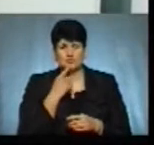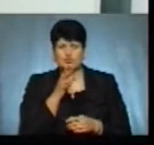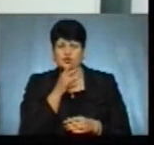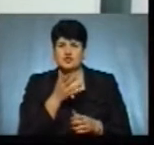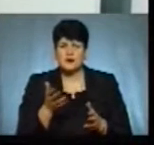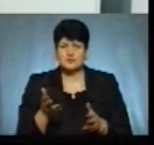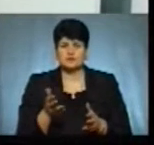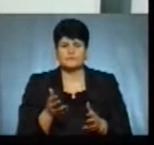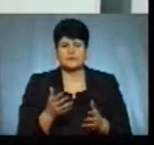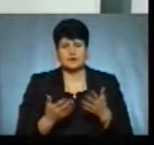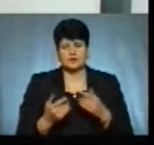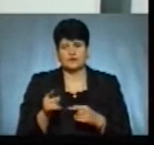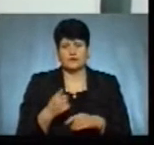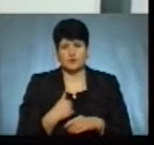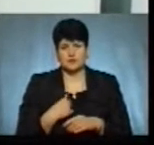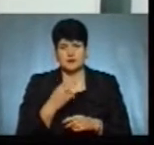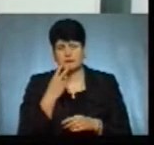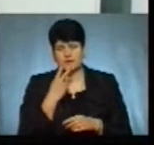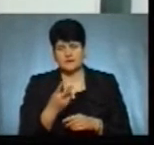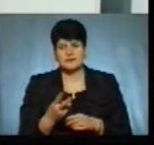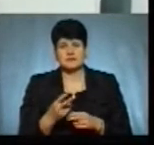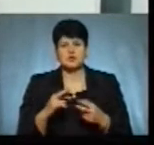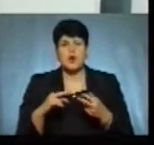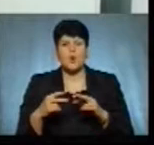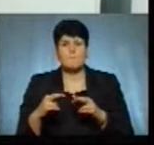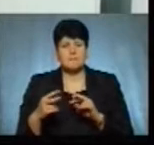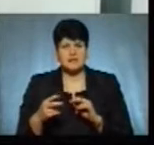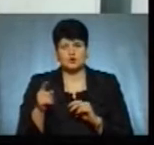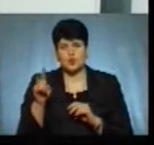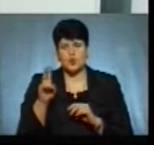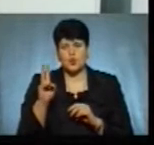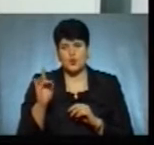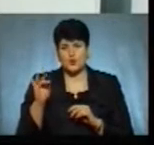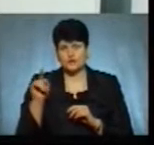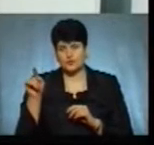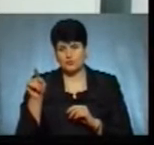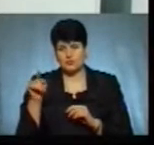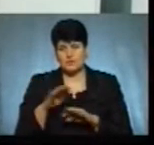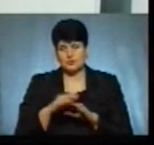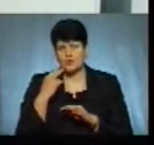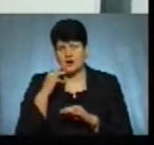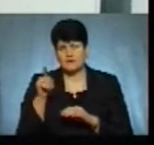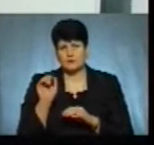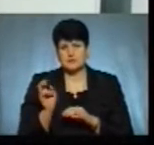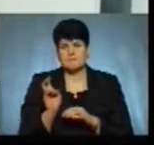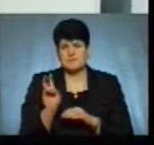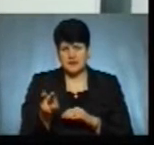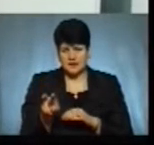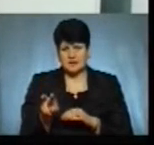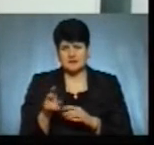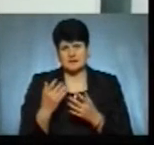часу, тому що, якщо ви хочете подивитися через обмінник, що курс валюти в тому банку краще або в тому банку краще, ви можете піти і за кілька хвилин її